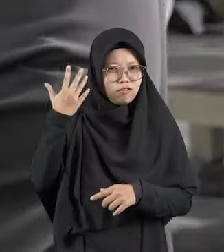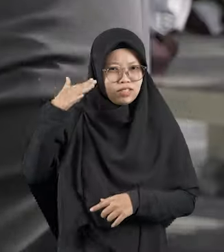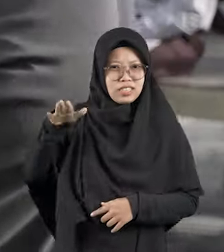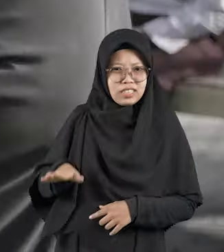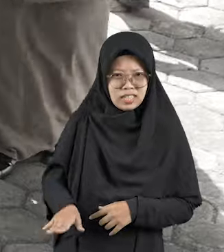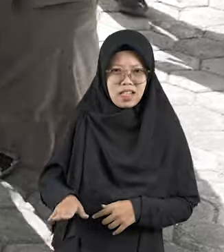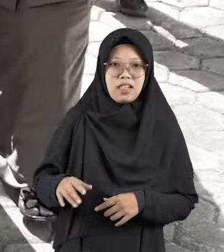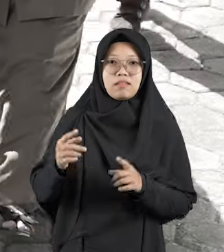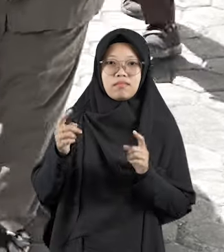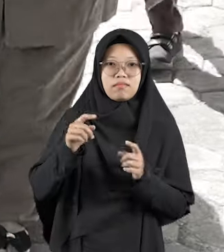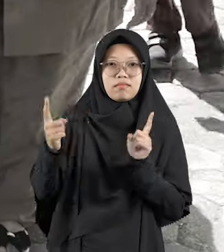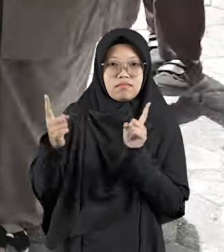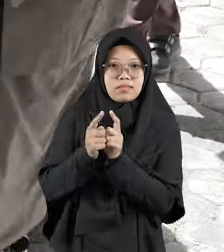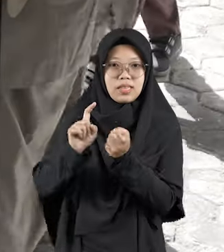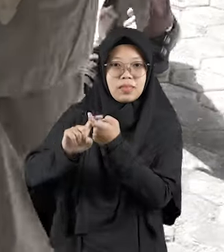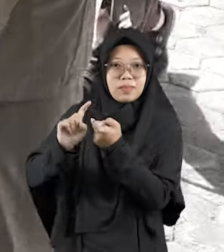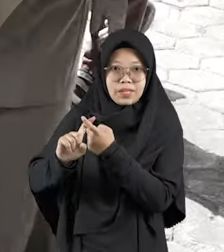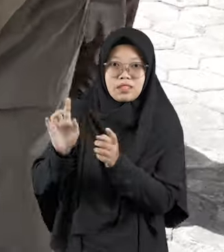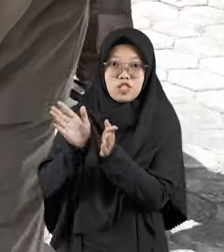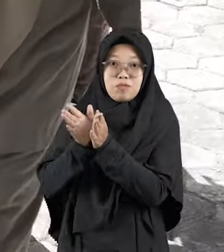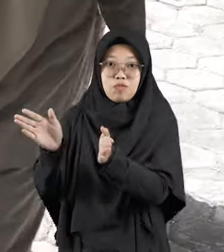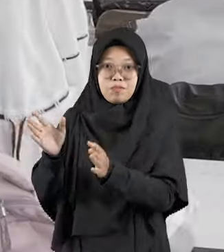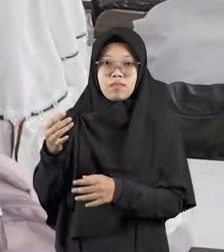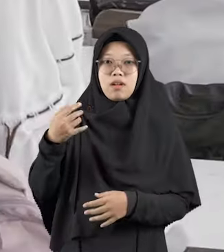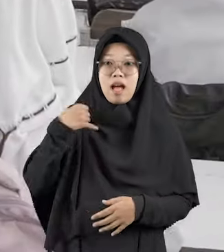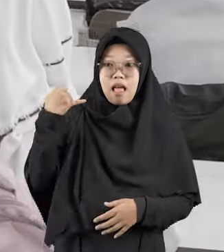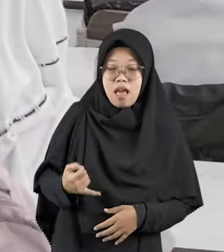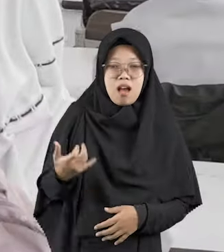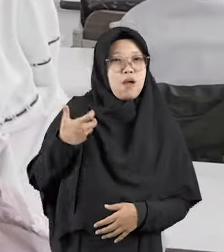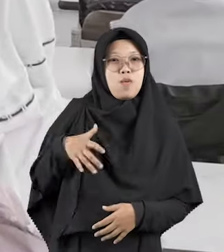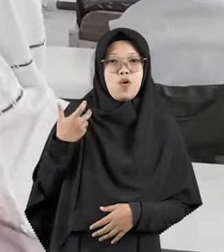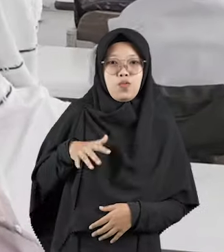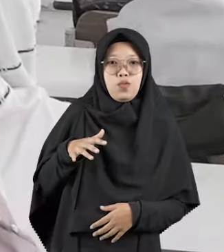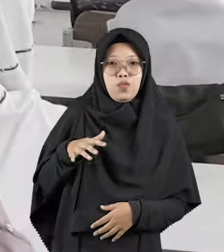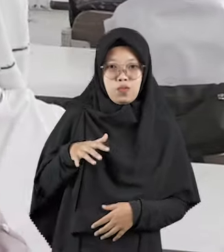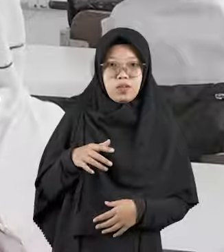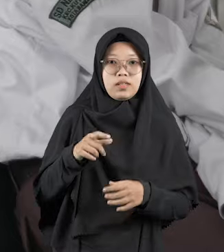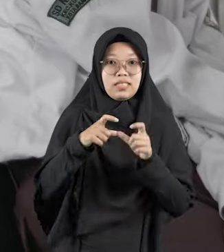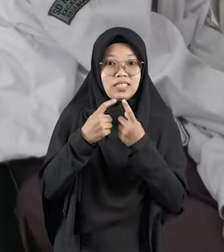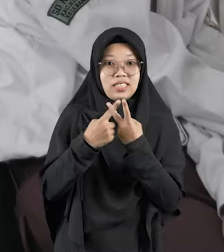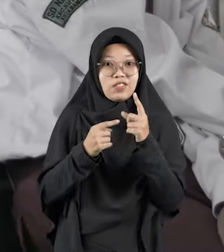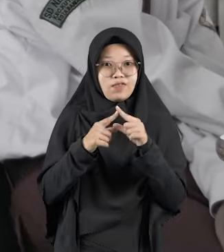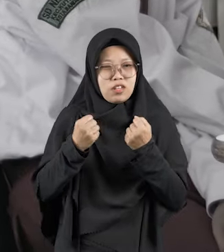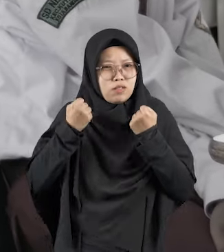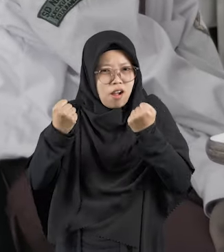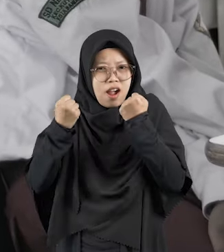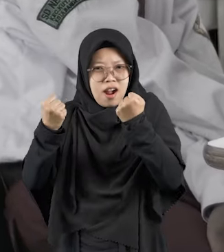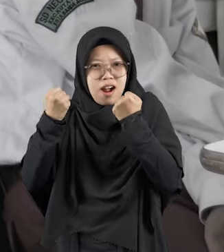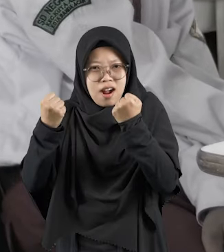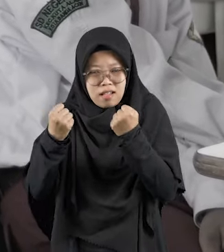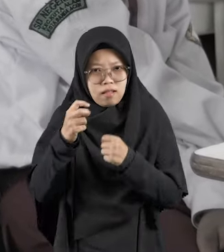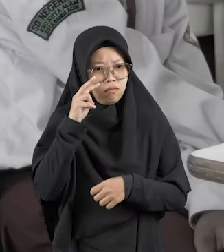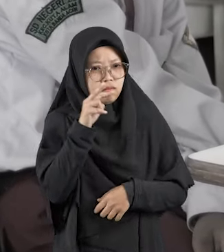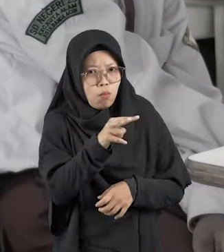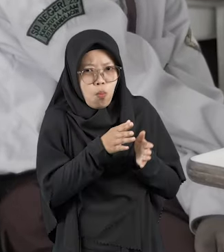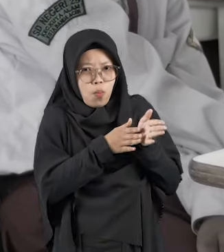kecil Syifa tidak mau kalah dengan teman-teman yang non-disabilitas. Dengan semangat Syifa yang sangat